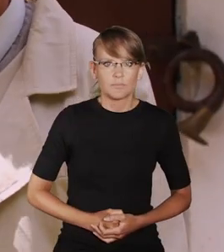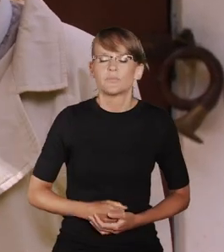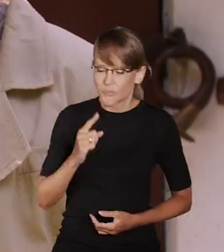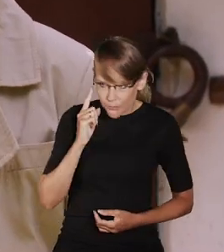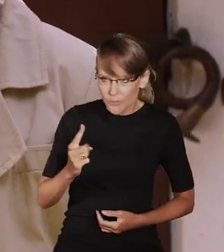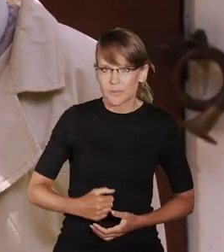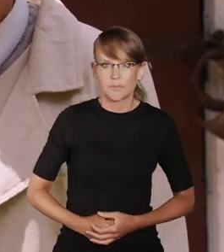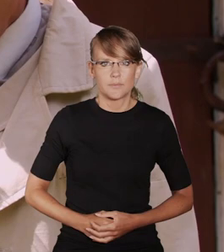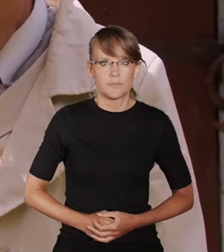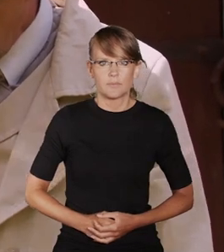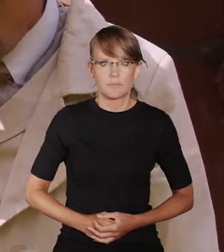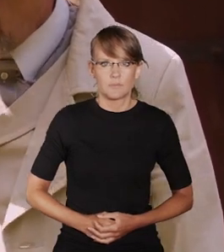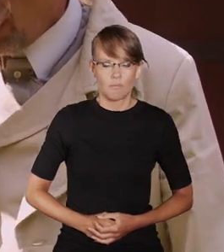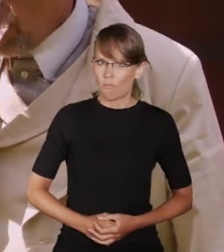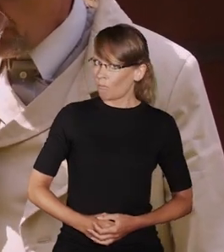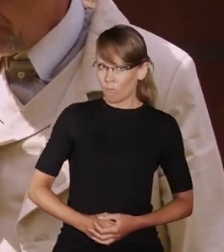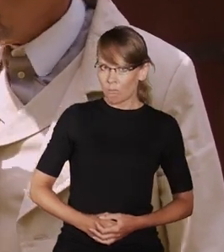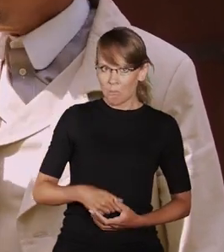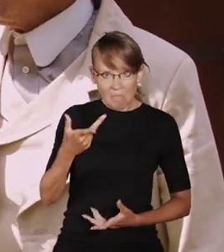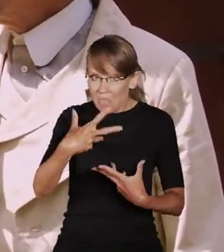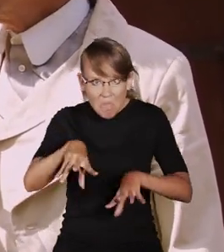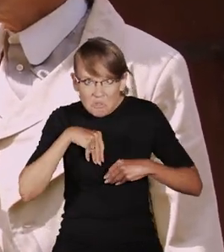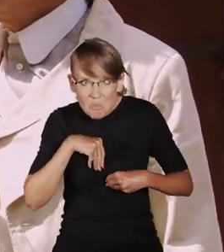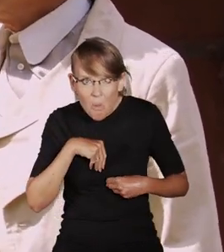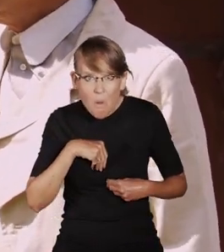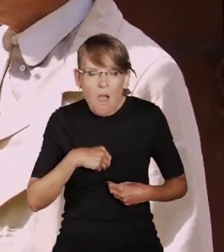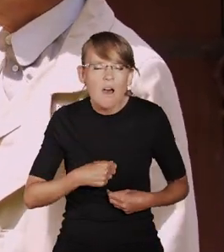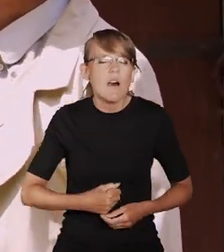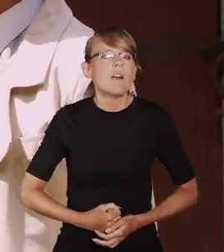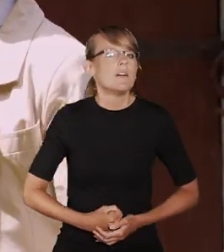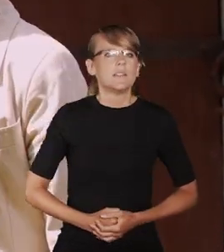Wynoś się. Pani dziedziczka jest chora i już dziś nie przyjmuje.